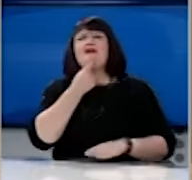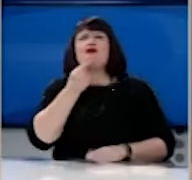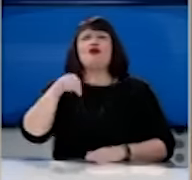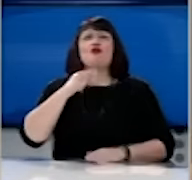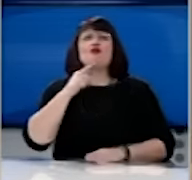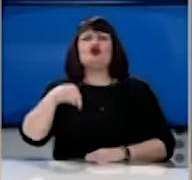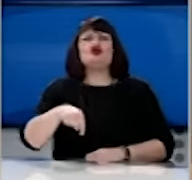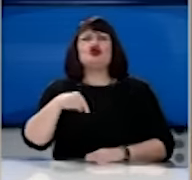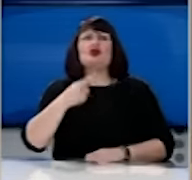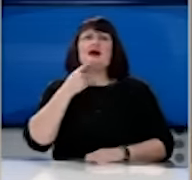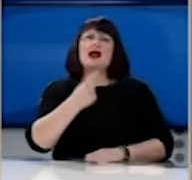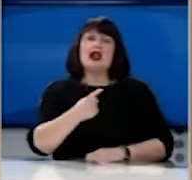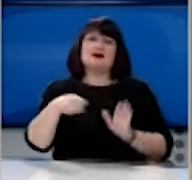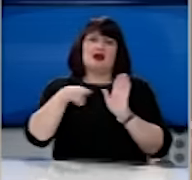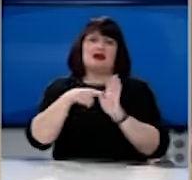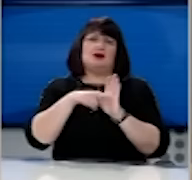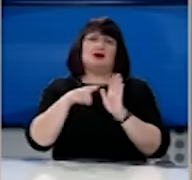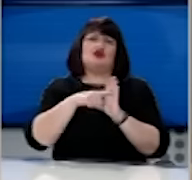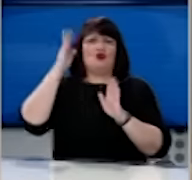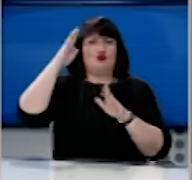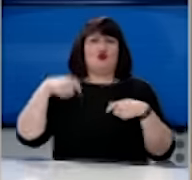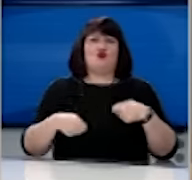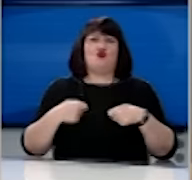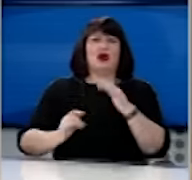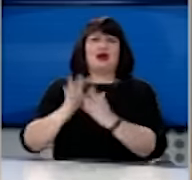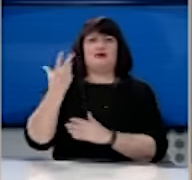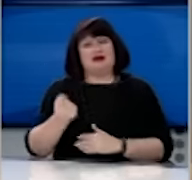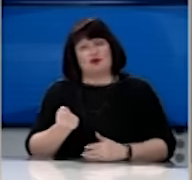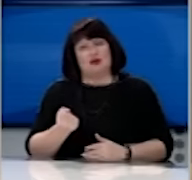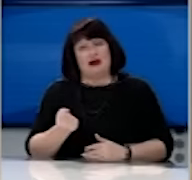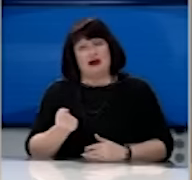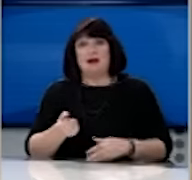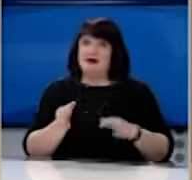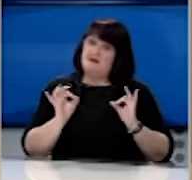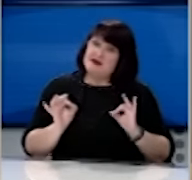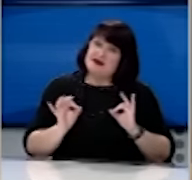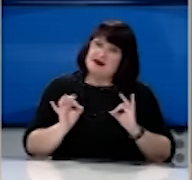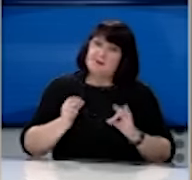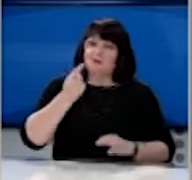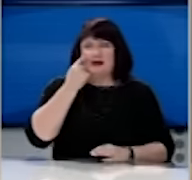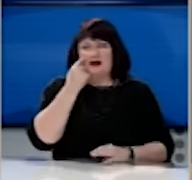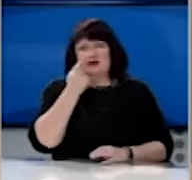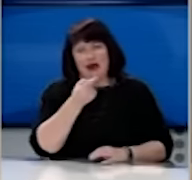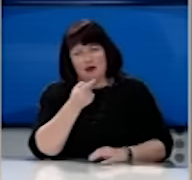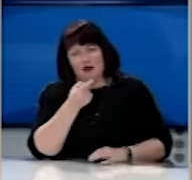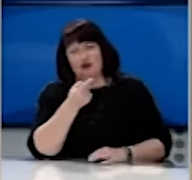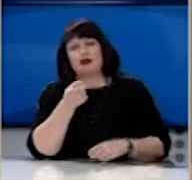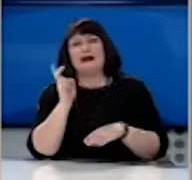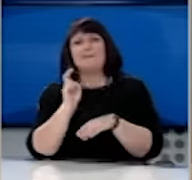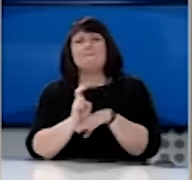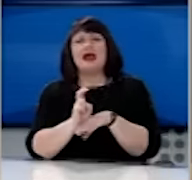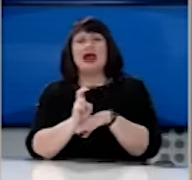μιλάτε για τις αρνητικές επιπτώσεις της καπιταλιστικής ανάπτυξης. Και επειδή βλέπω ότι περισσεύει